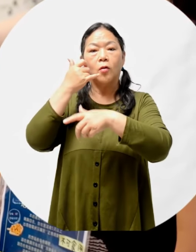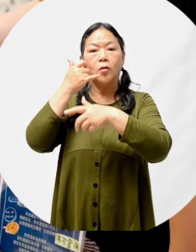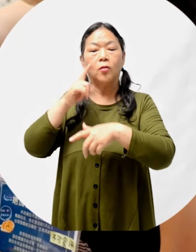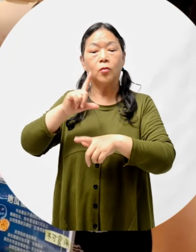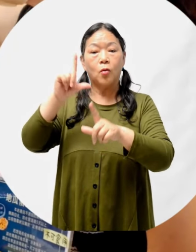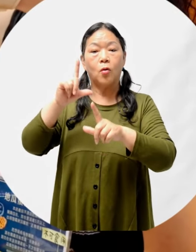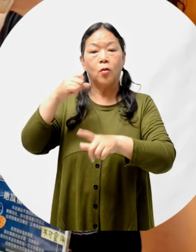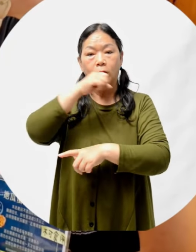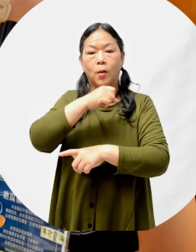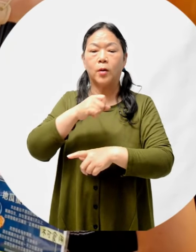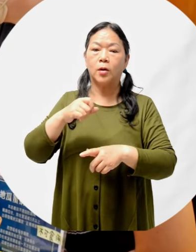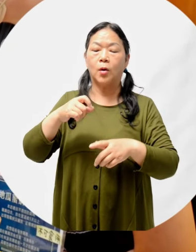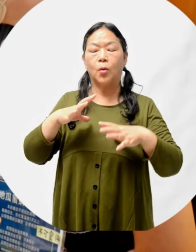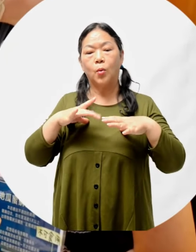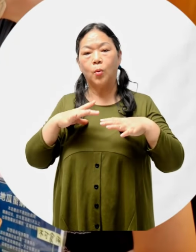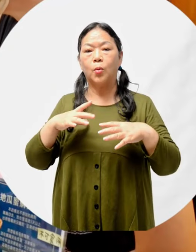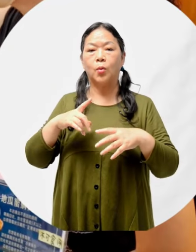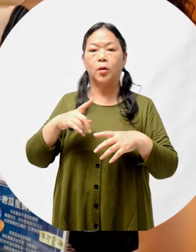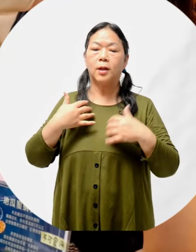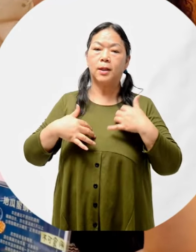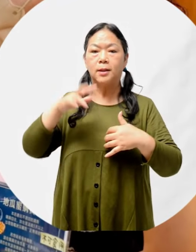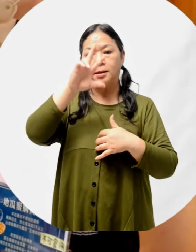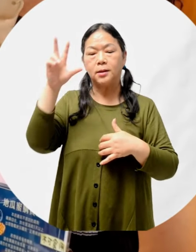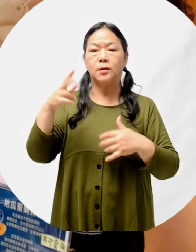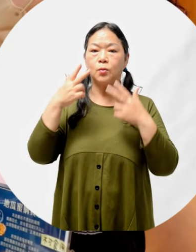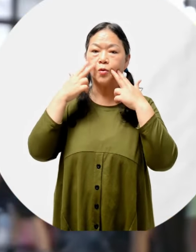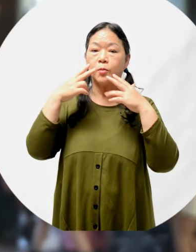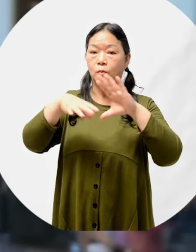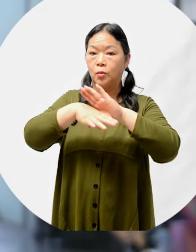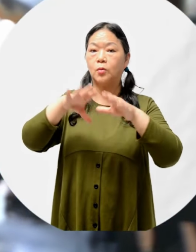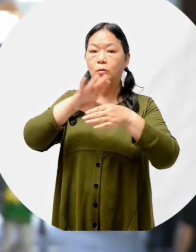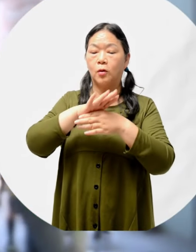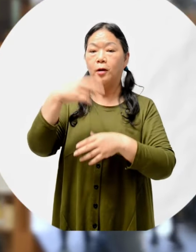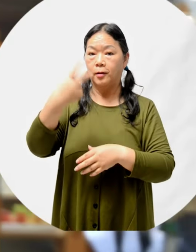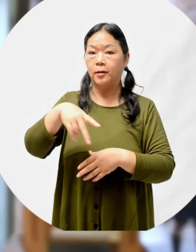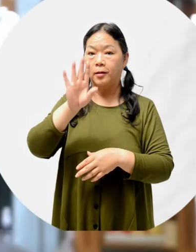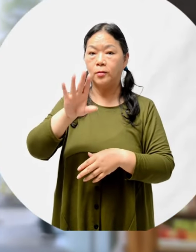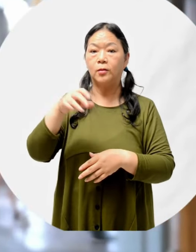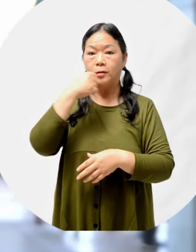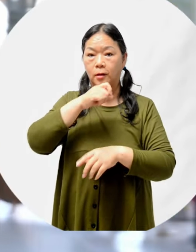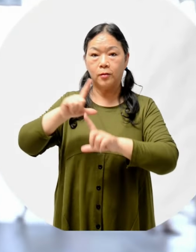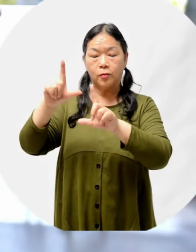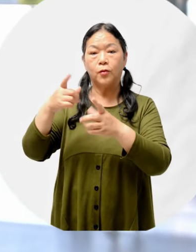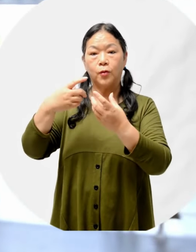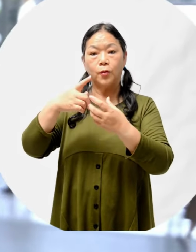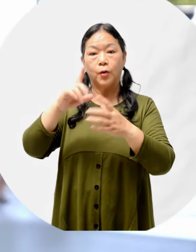店，大家不妨可以选购回去馈赠亲友。